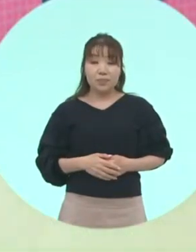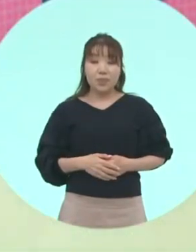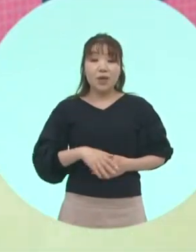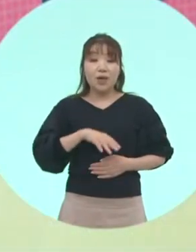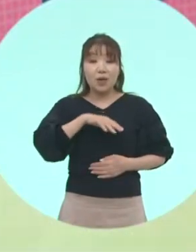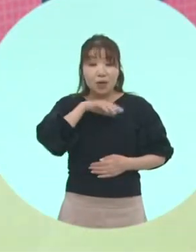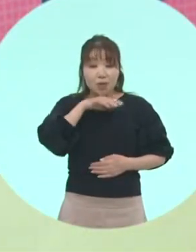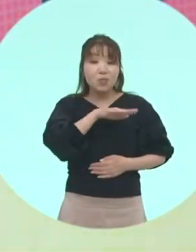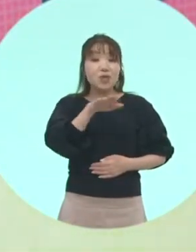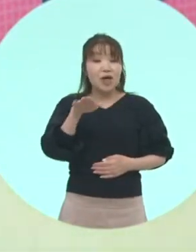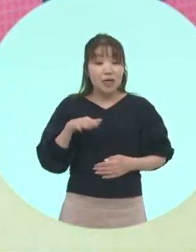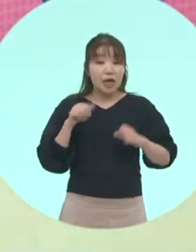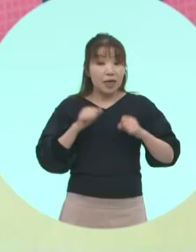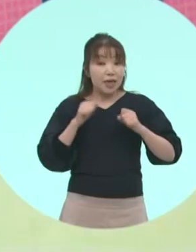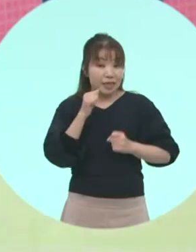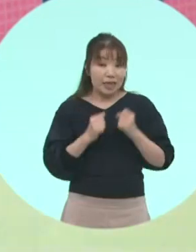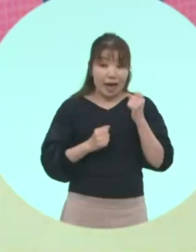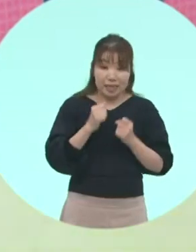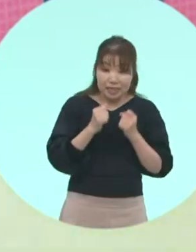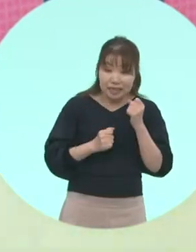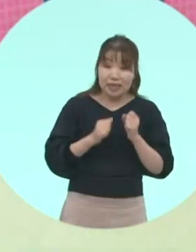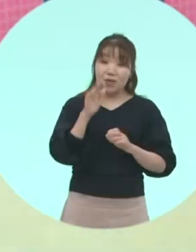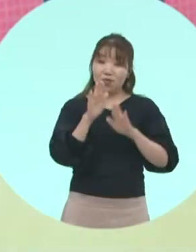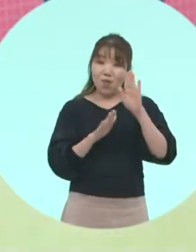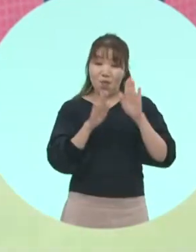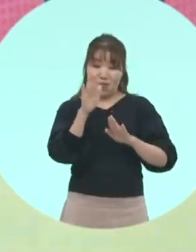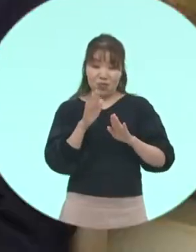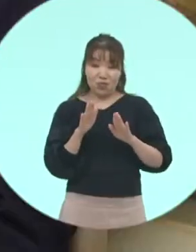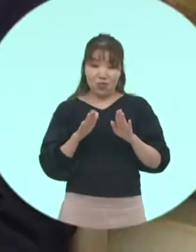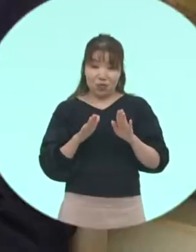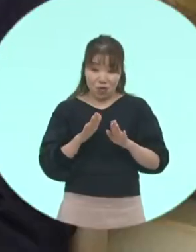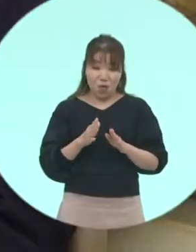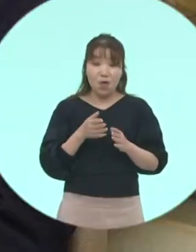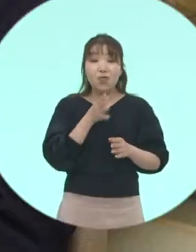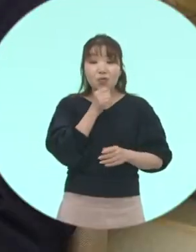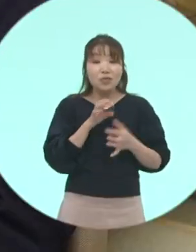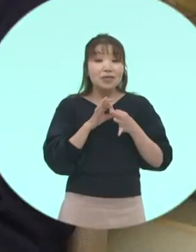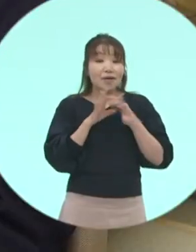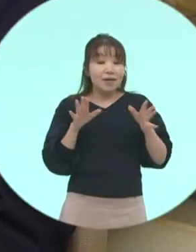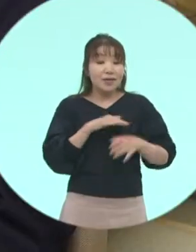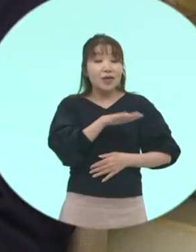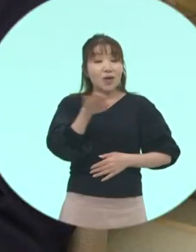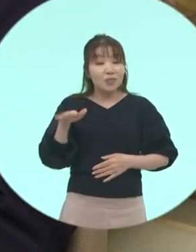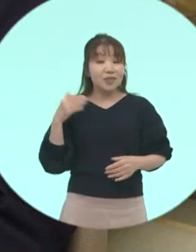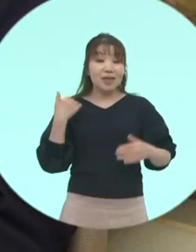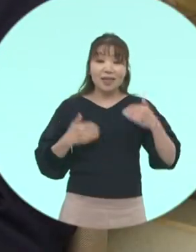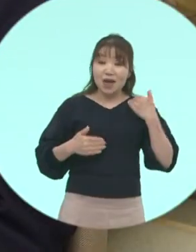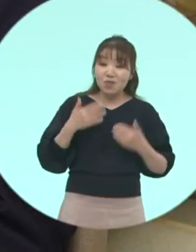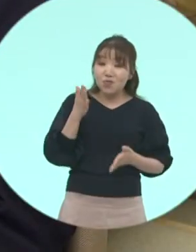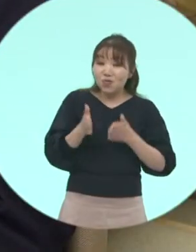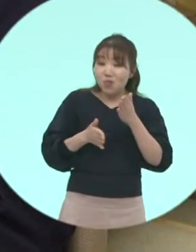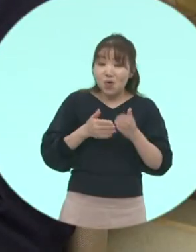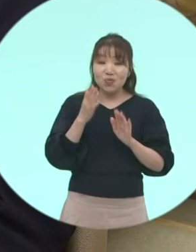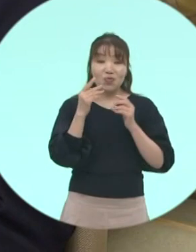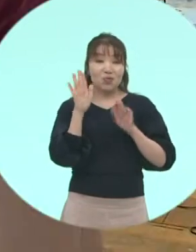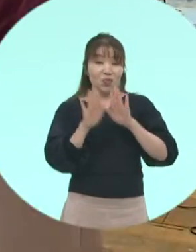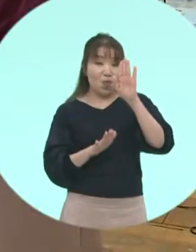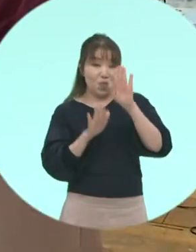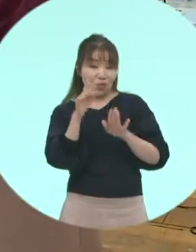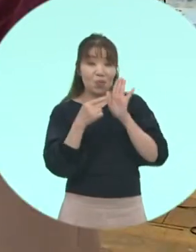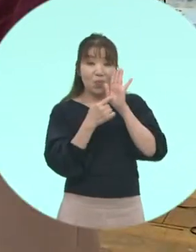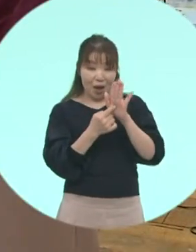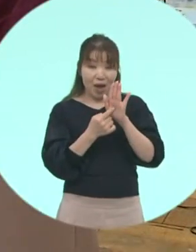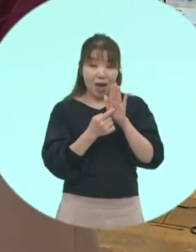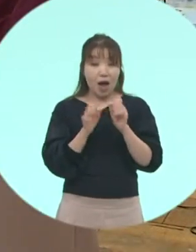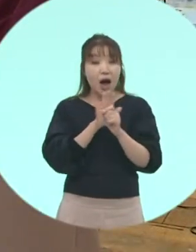お年寄りの方が元気に走り出す様子と、幅広い年代の方が楽しくスポーツをする様子を表現しました。